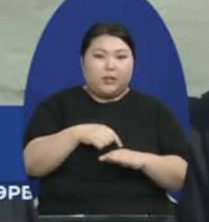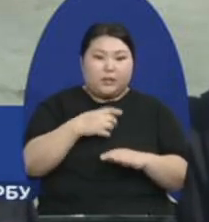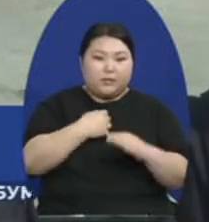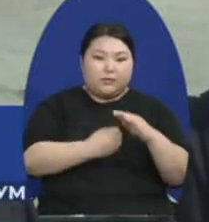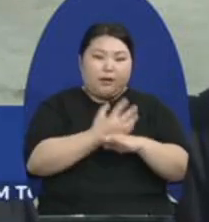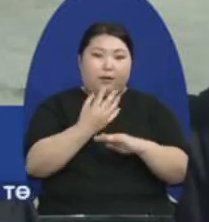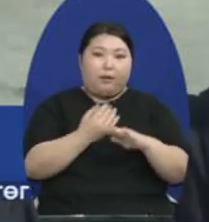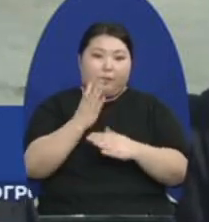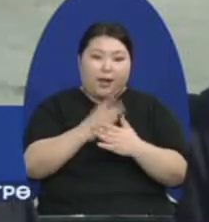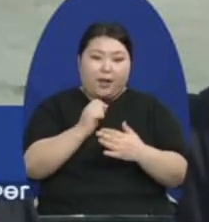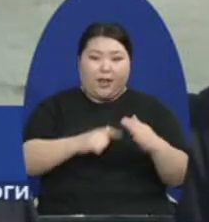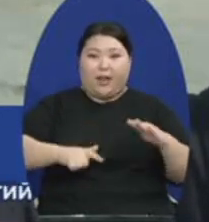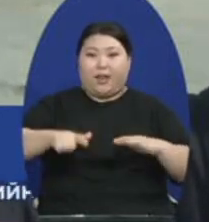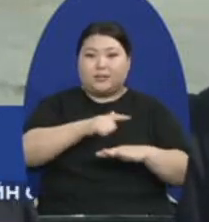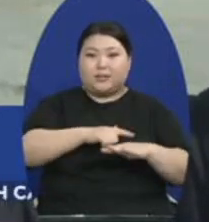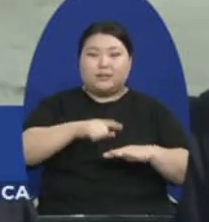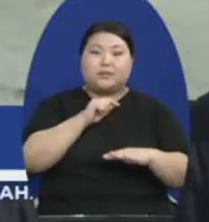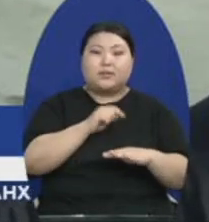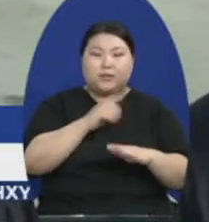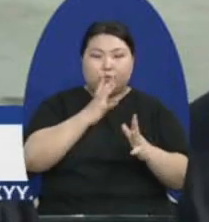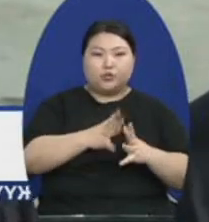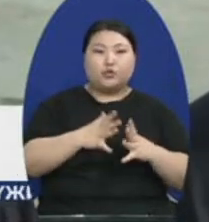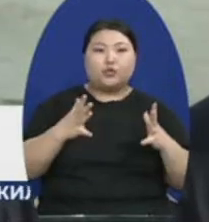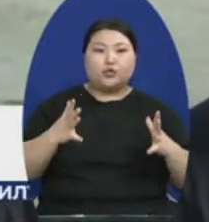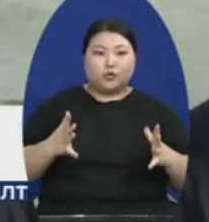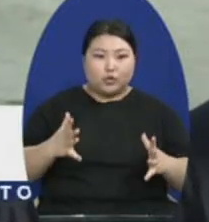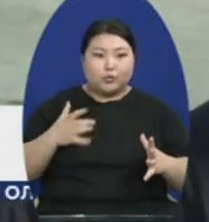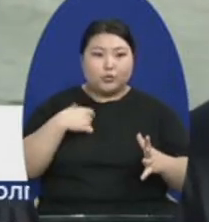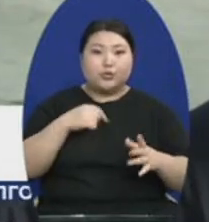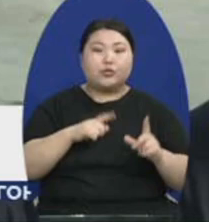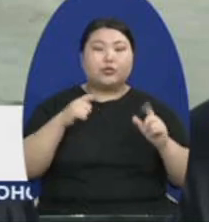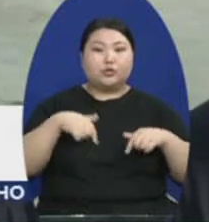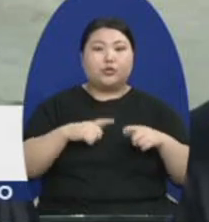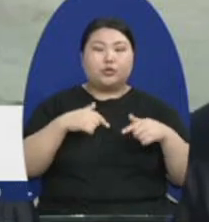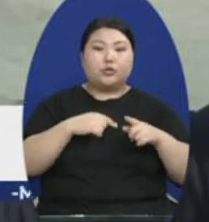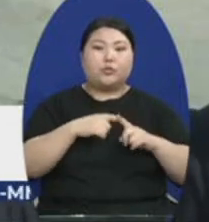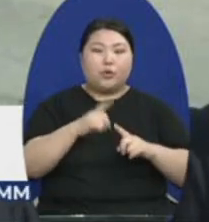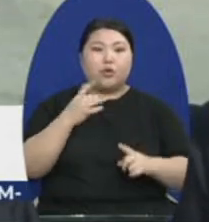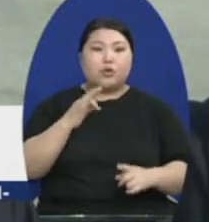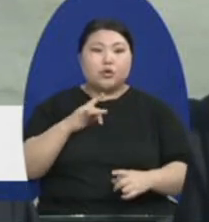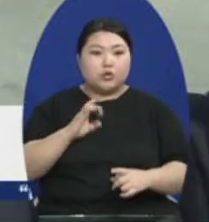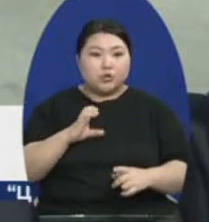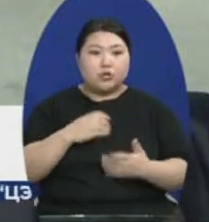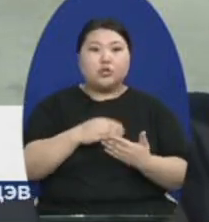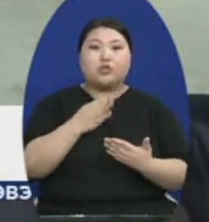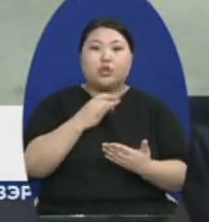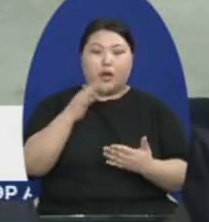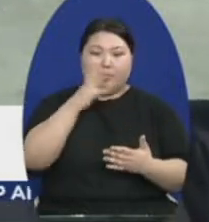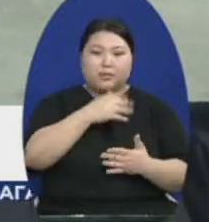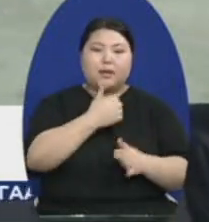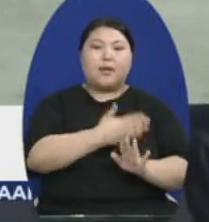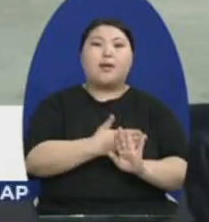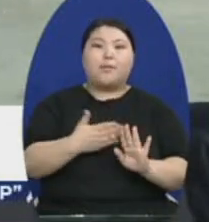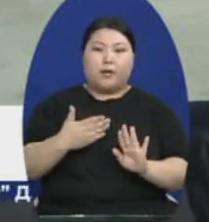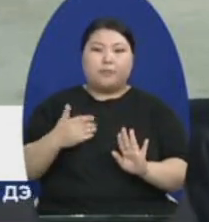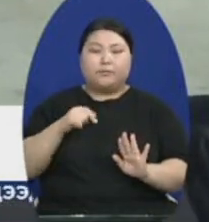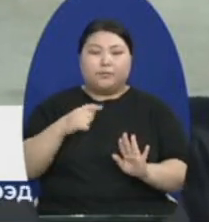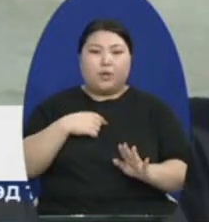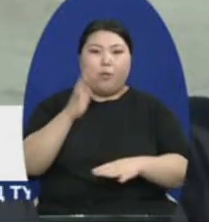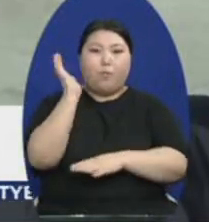газруудад заргасаад одоо их өрнгөлжтэй тат энэ голынхаа юг крэшэрэг одоо маш их сайн хамгаалж байгаа.